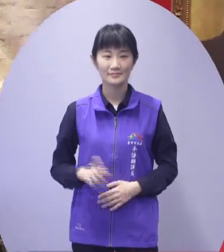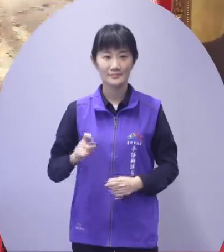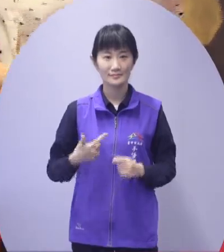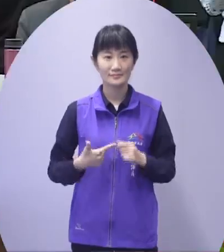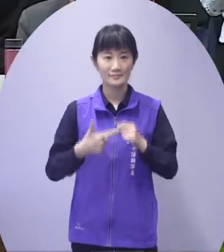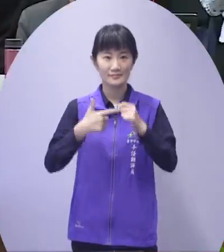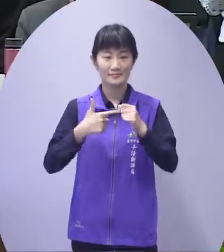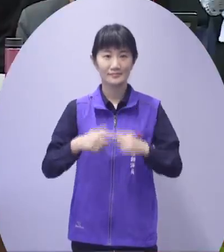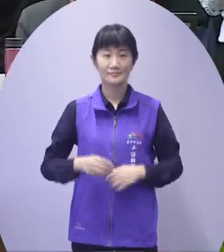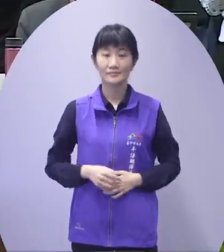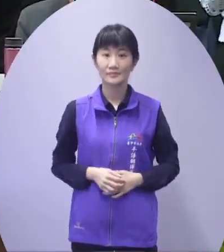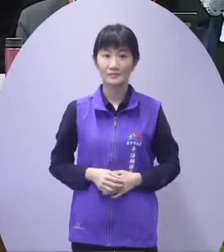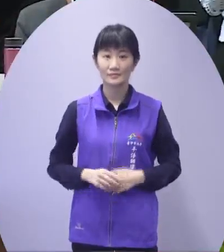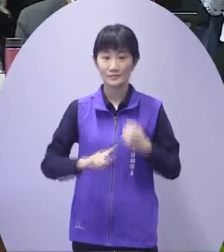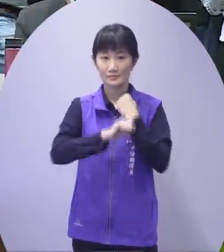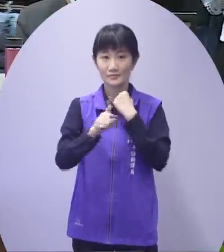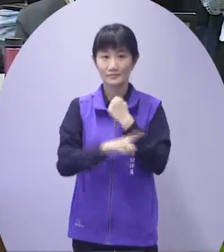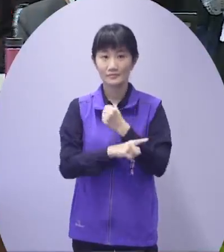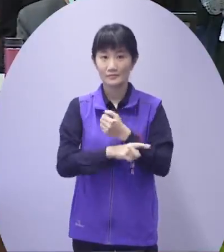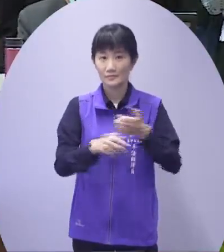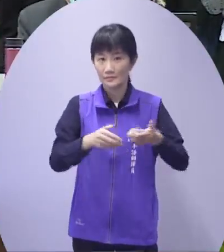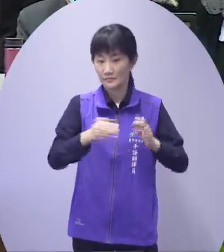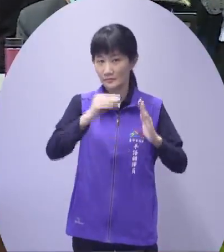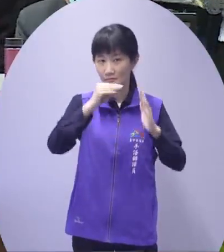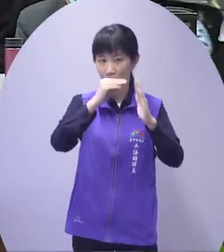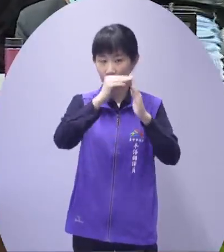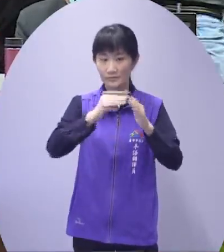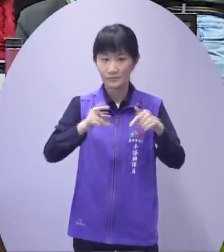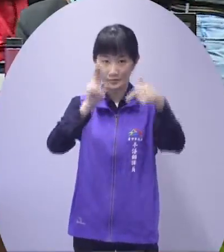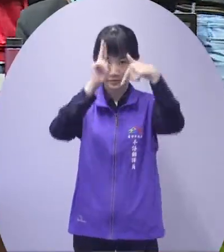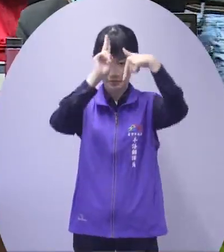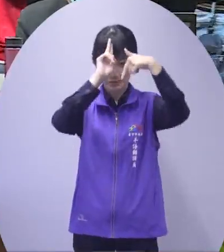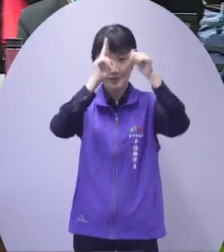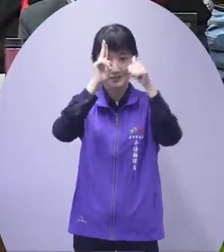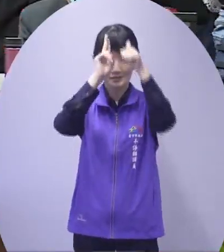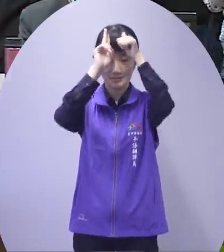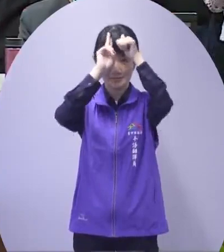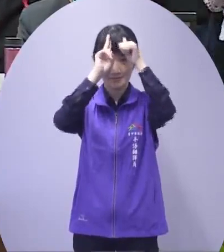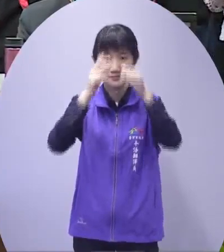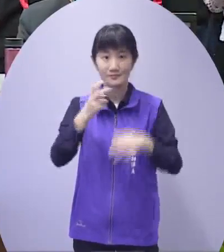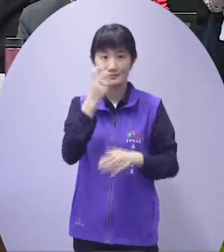第十六位，法制局许崇仪管理师，请上台授奖。